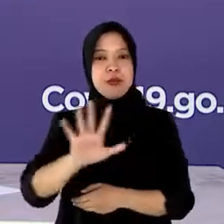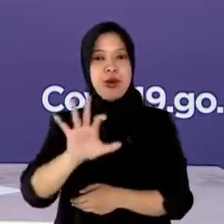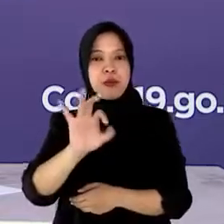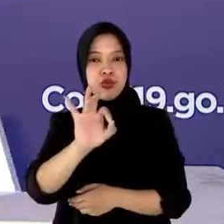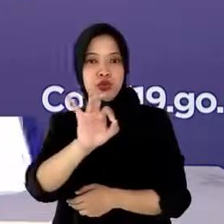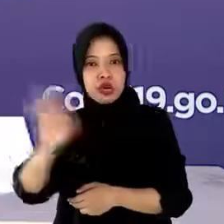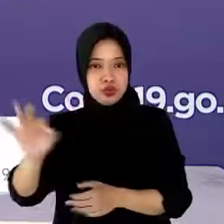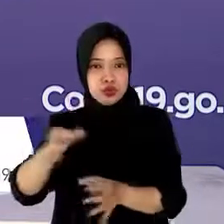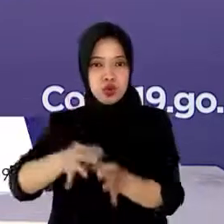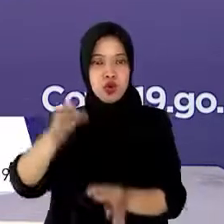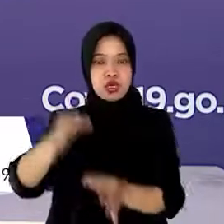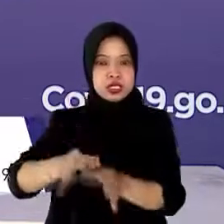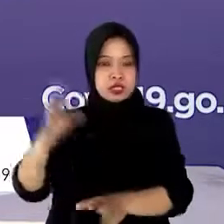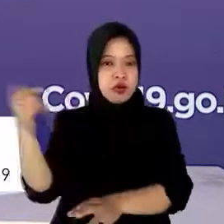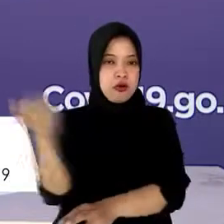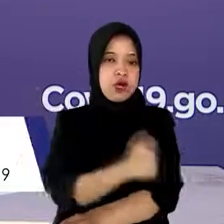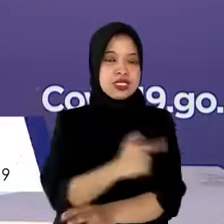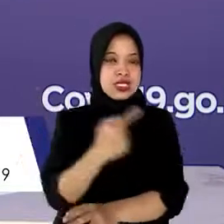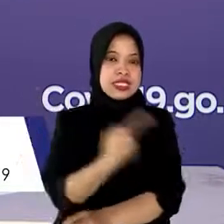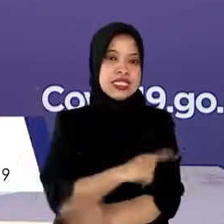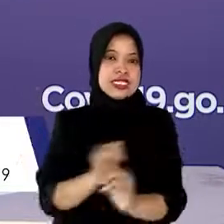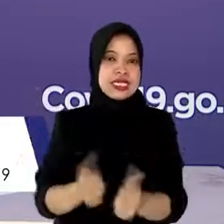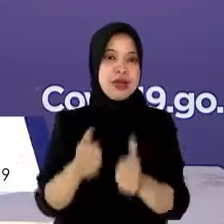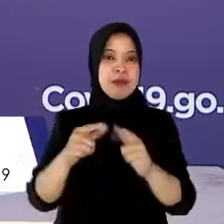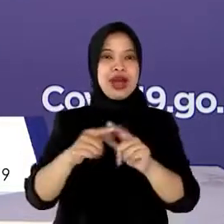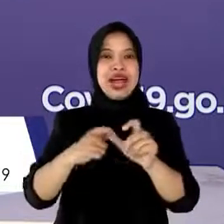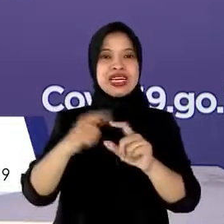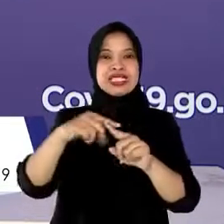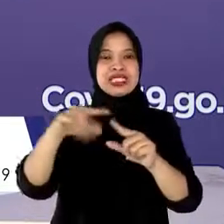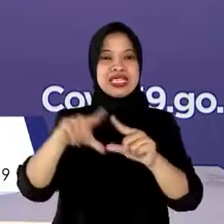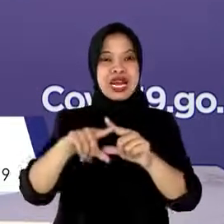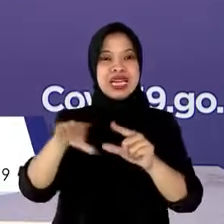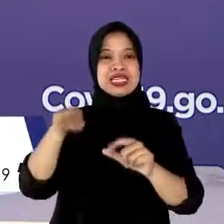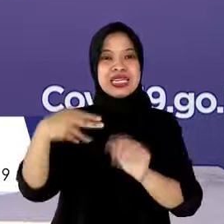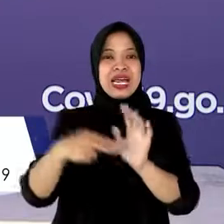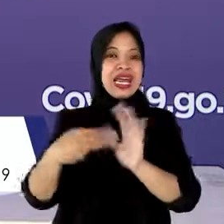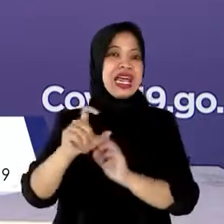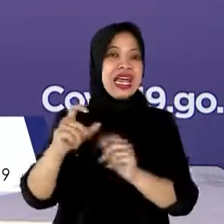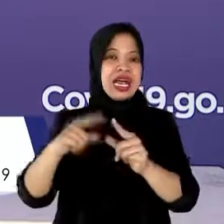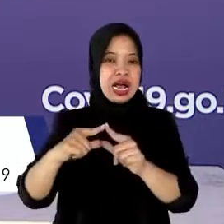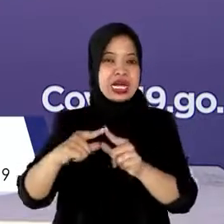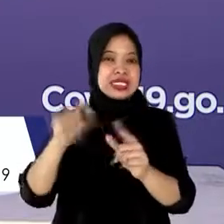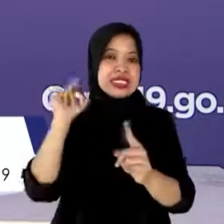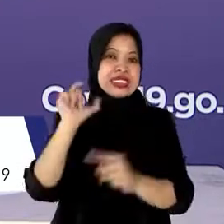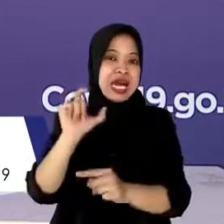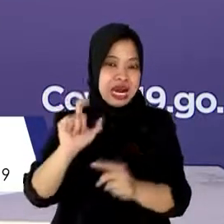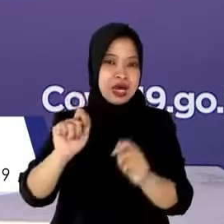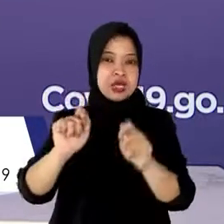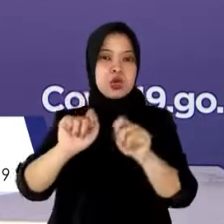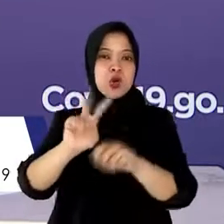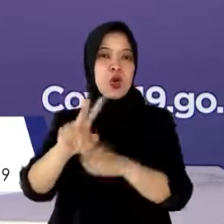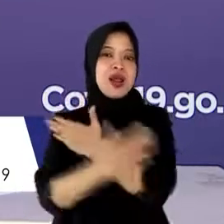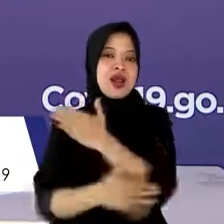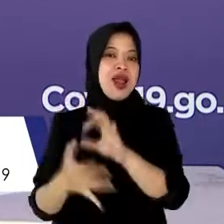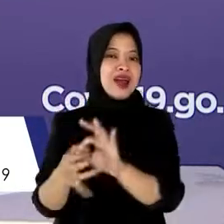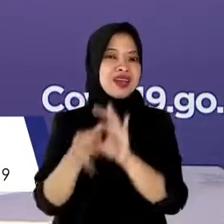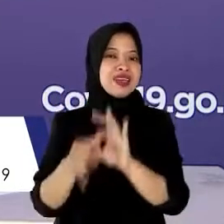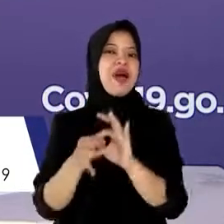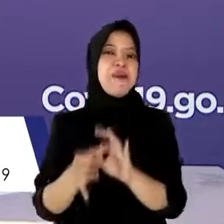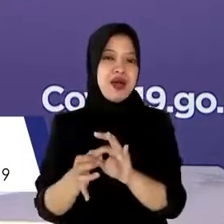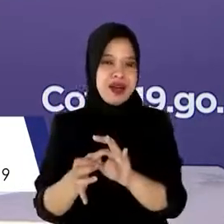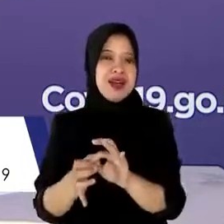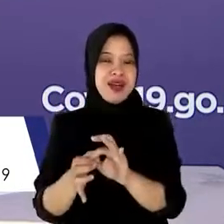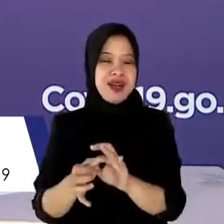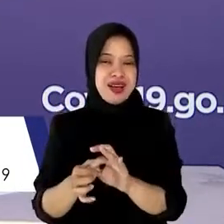450.000 dosis vaksin Jadi astrazeneca melalui skema bilateral Diharapkan dengan datangnya